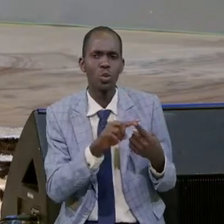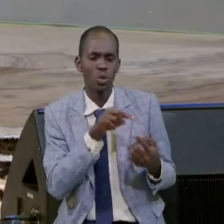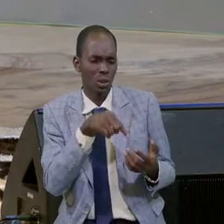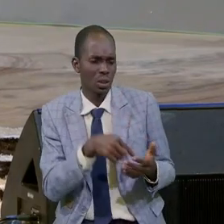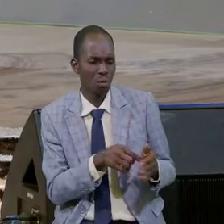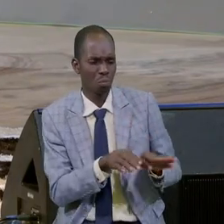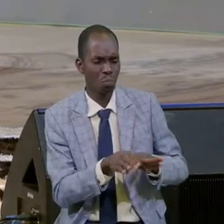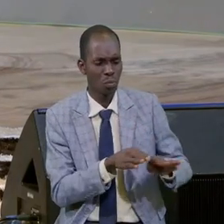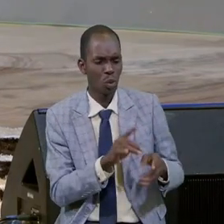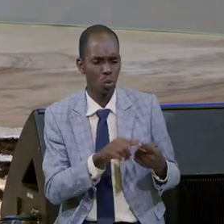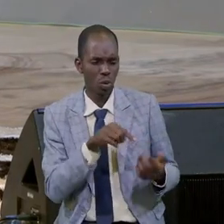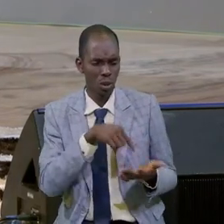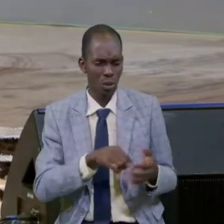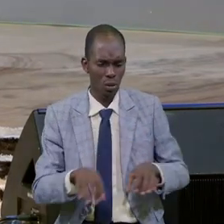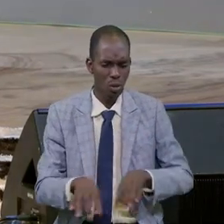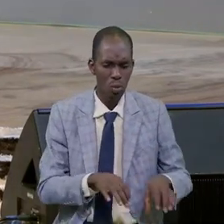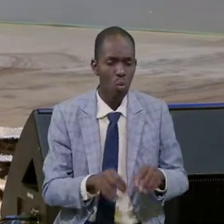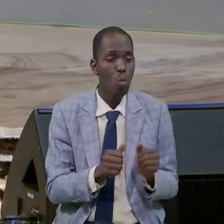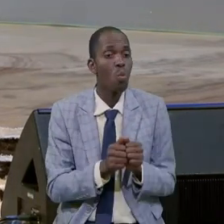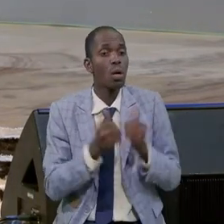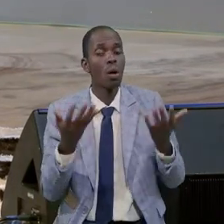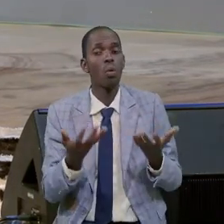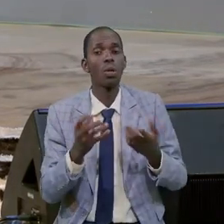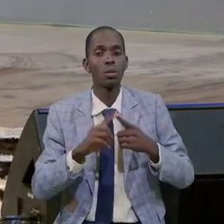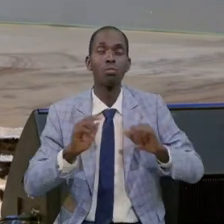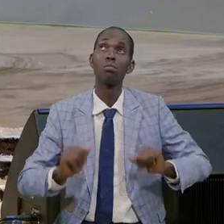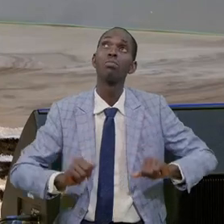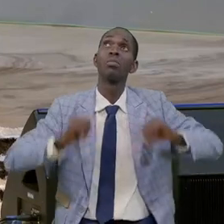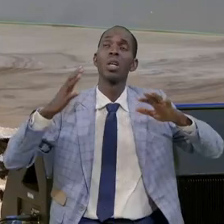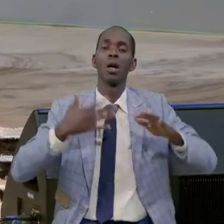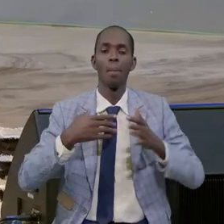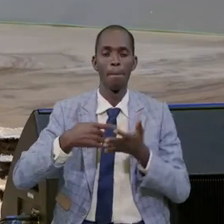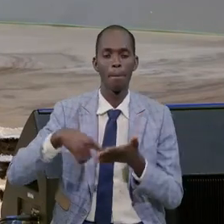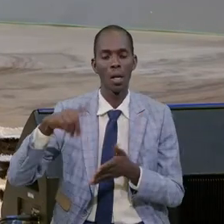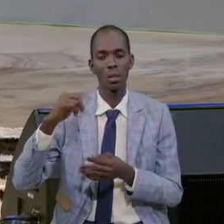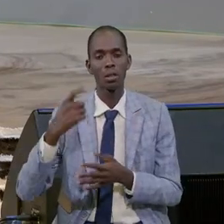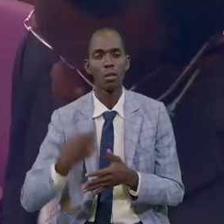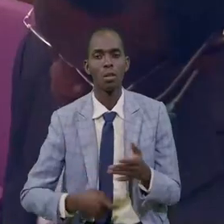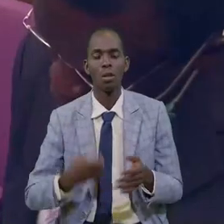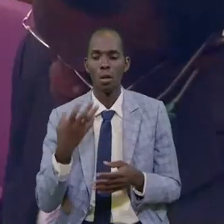à cette action, sans vouloir abandonner et payer le prix.